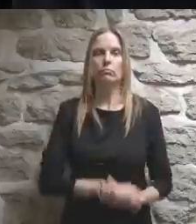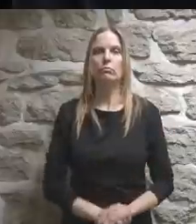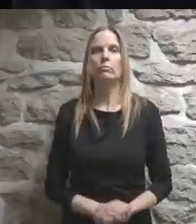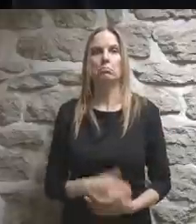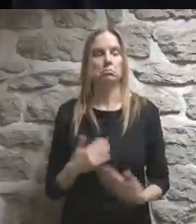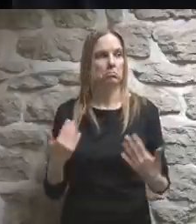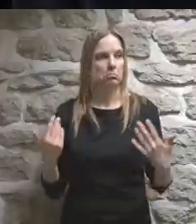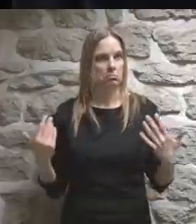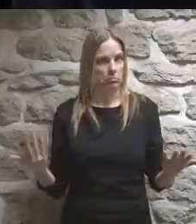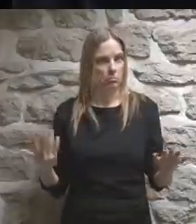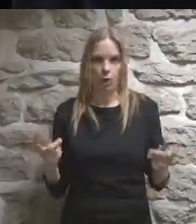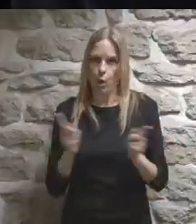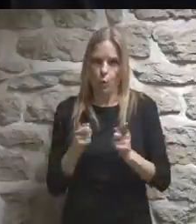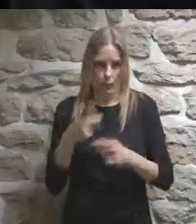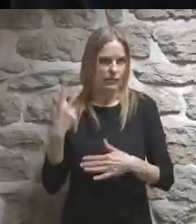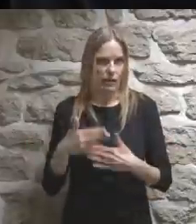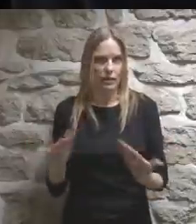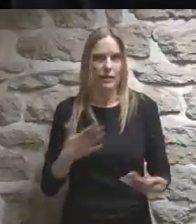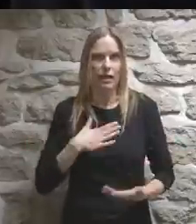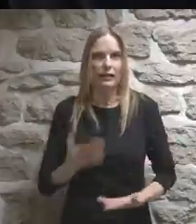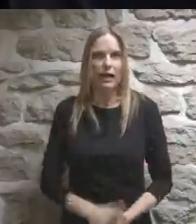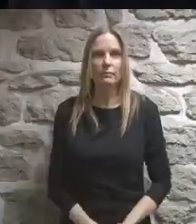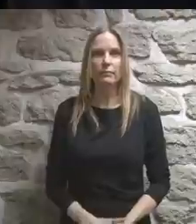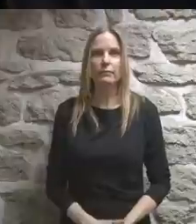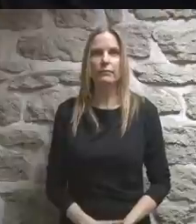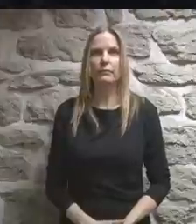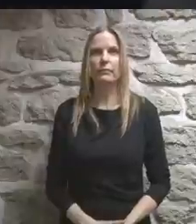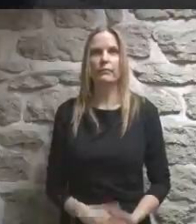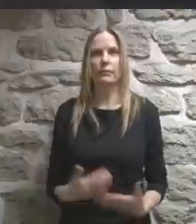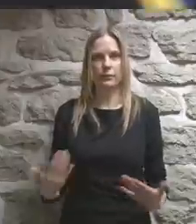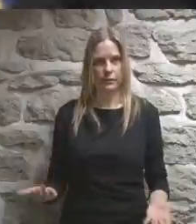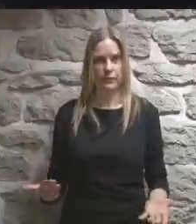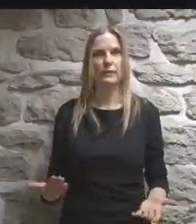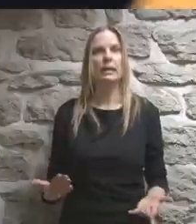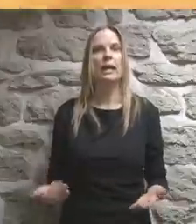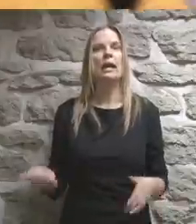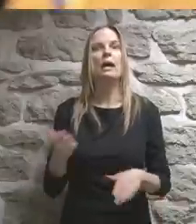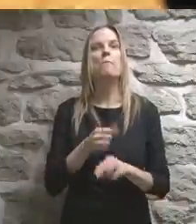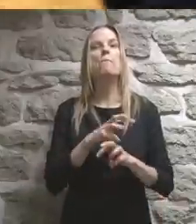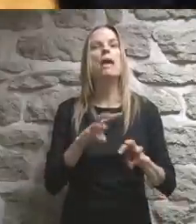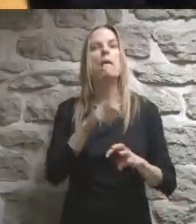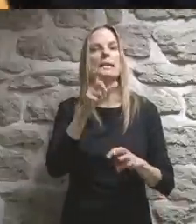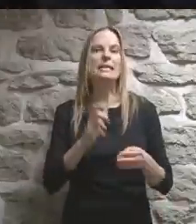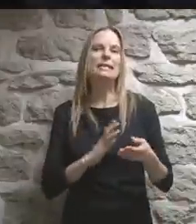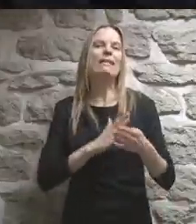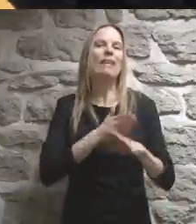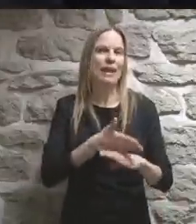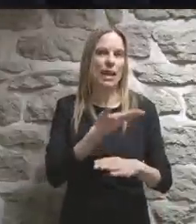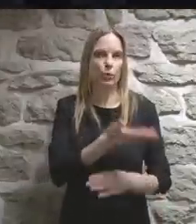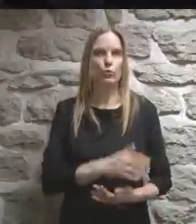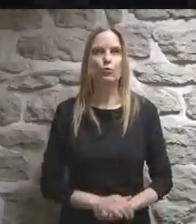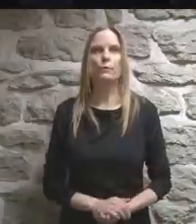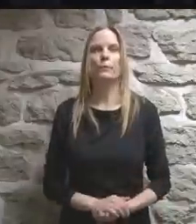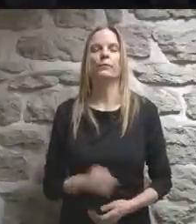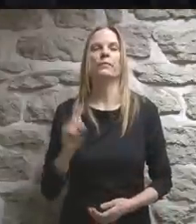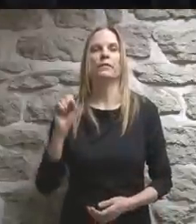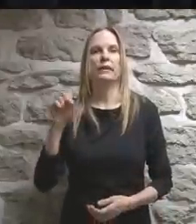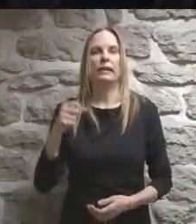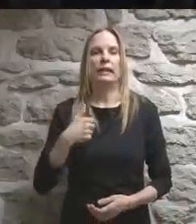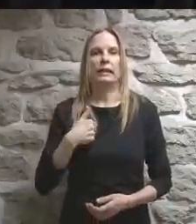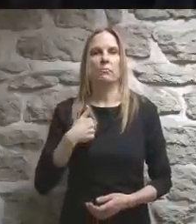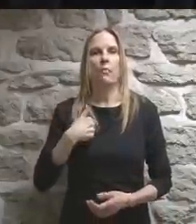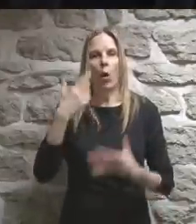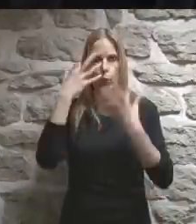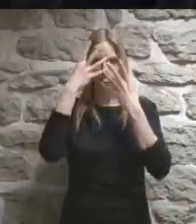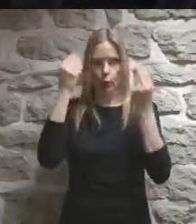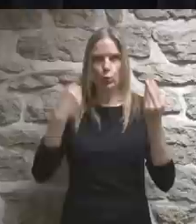lühidalt minu poolt kõik hetkel. Aitäh. Tähendus peaministrilt. Ja ma lihtsalt siin unustasin